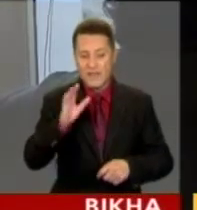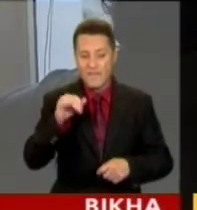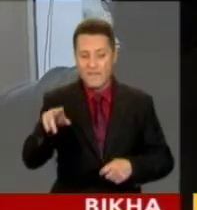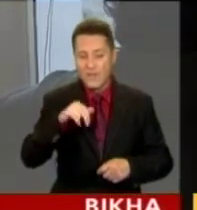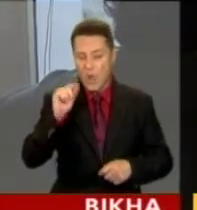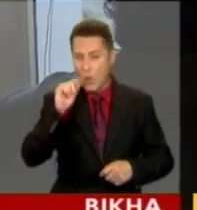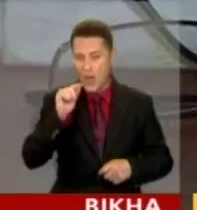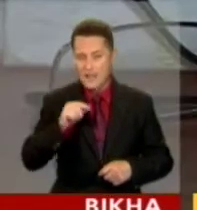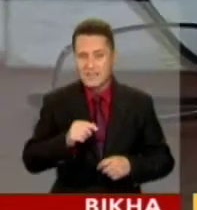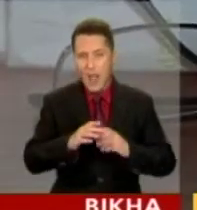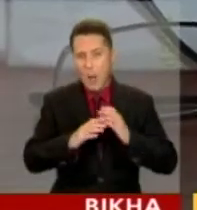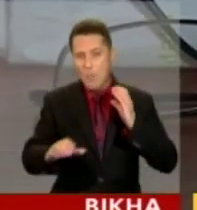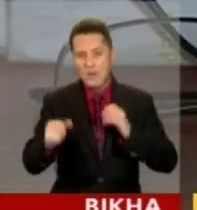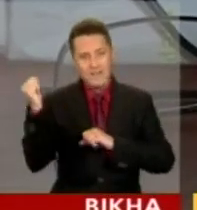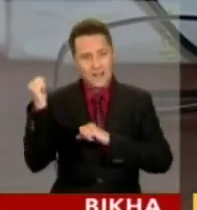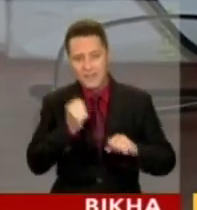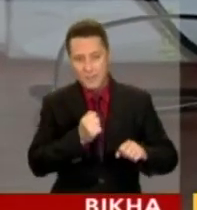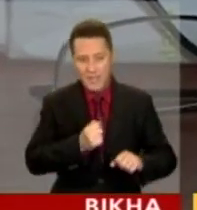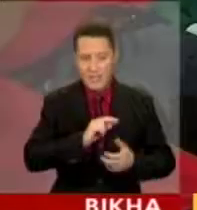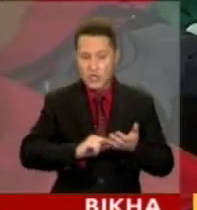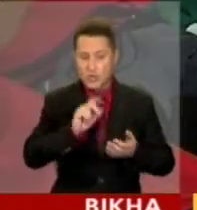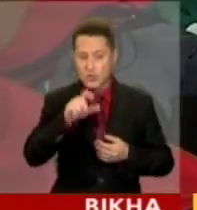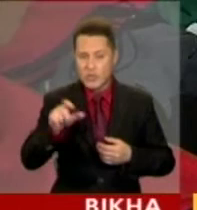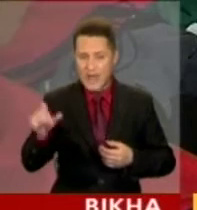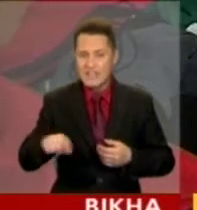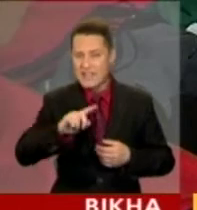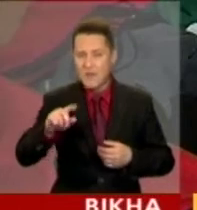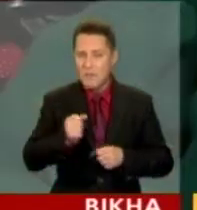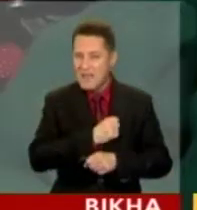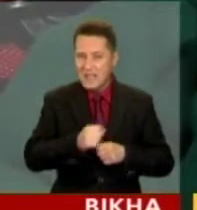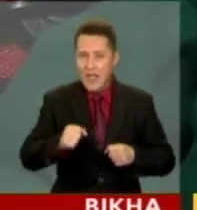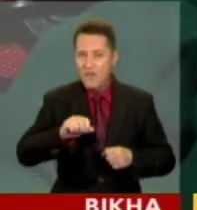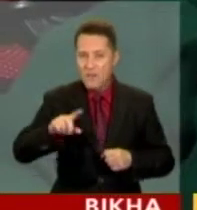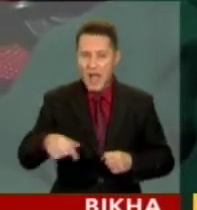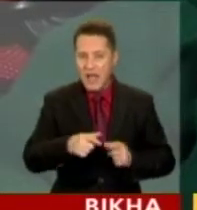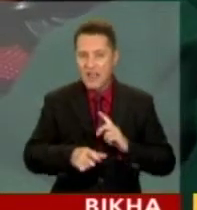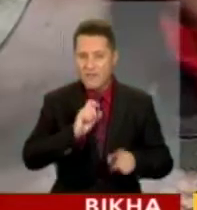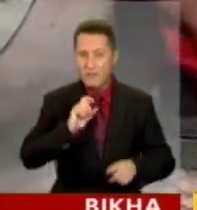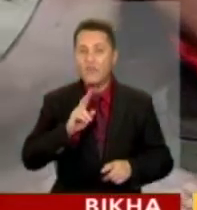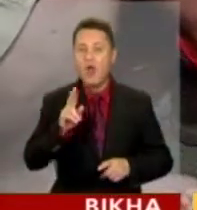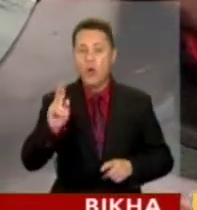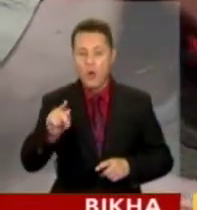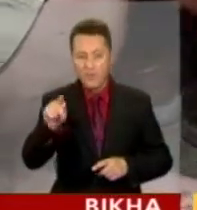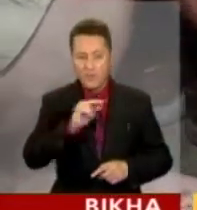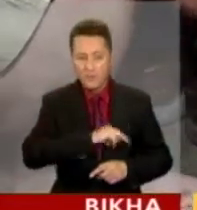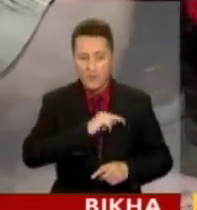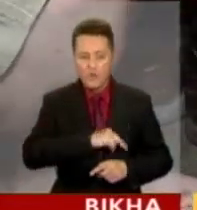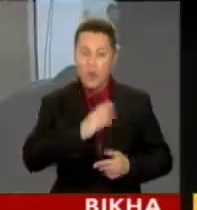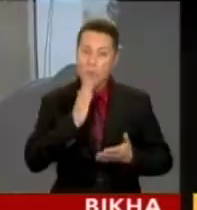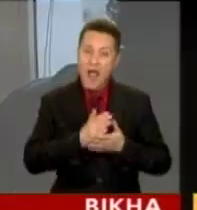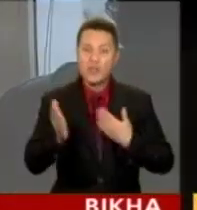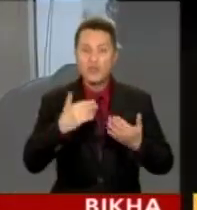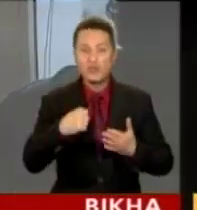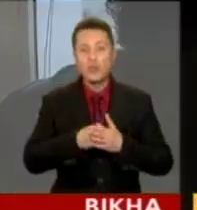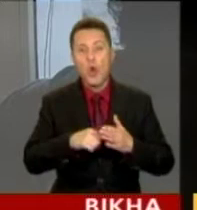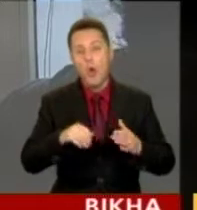там ламаються ребра. Журналіста місцевого видання били та вимагали відповісти, на кого він працює і чи має стосунок до правого сектору.